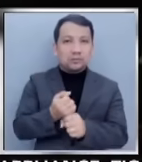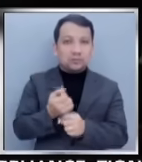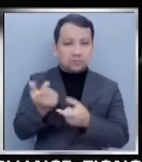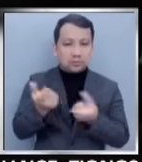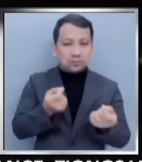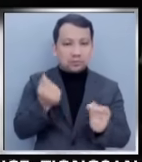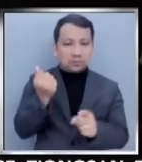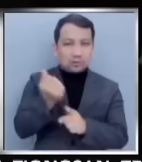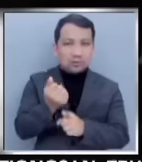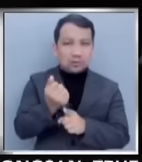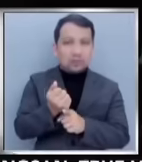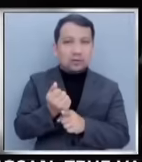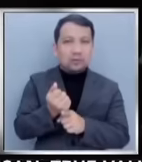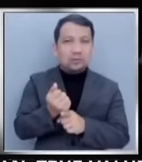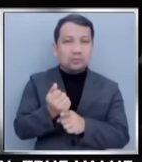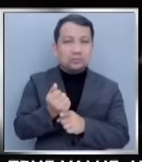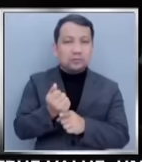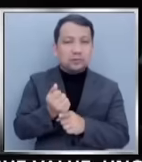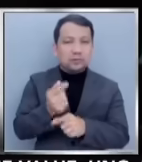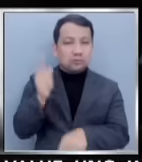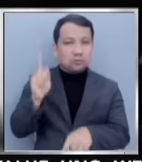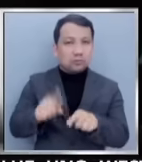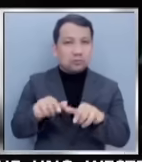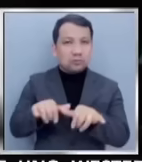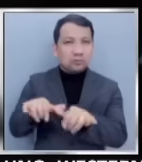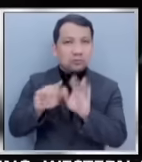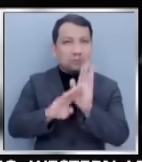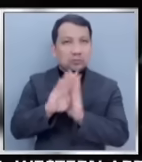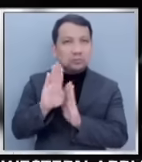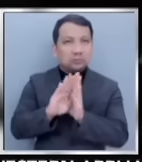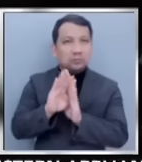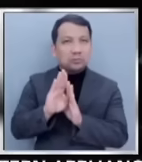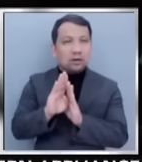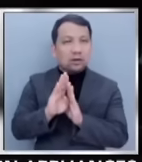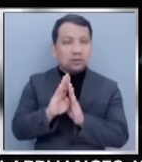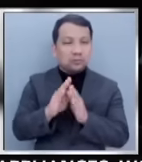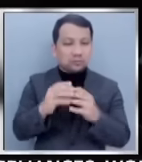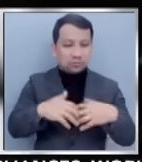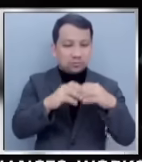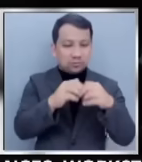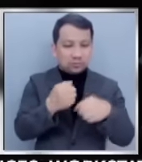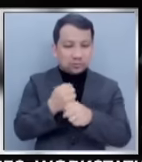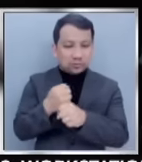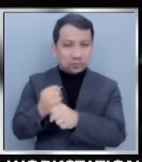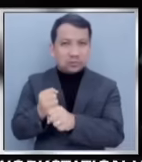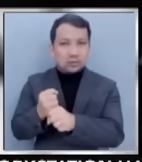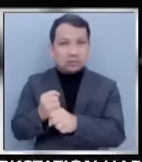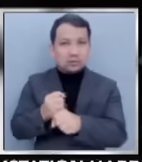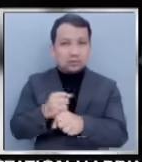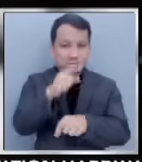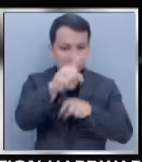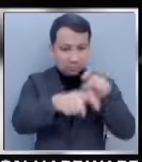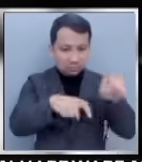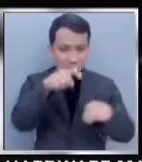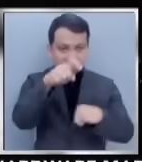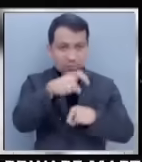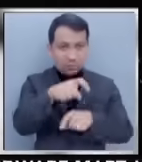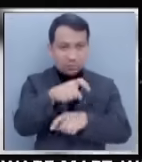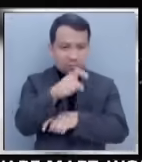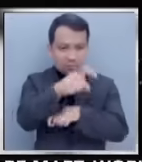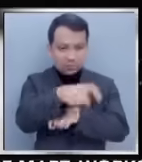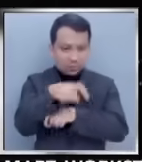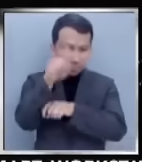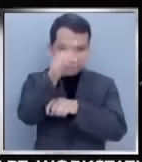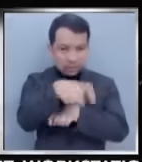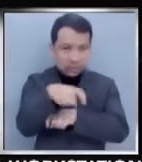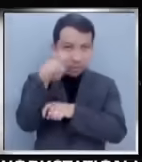ng unsystematic na development in terms of yung nagbubuldoser sila ng bundok,